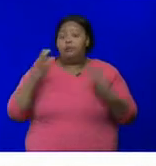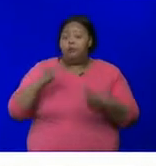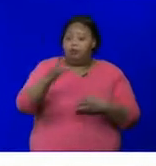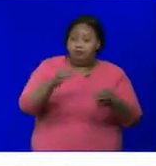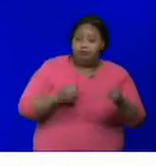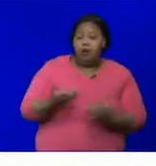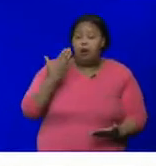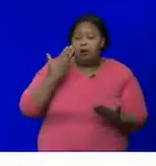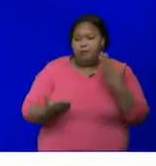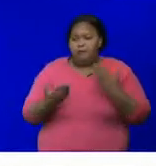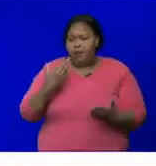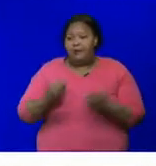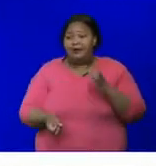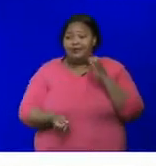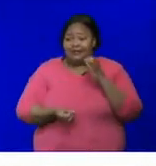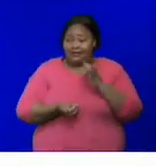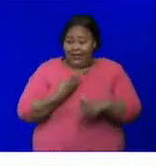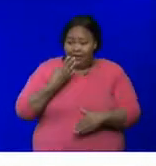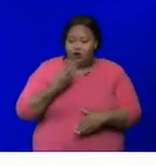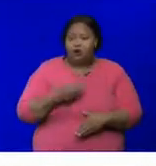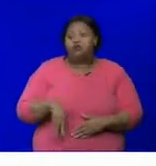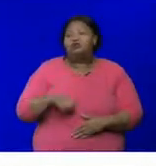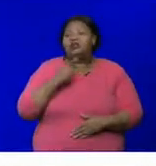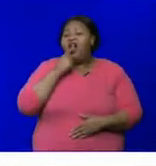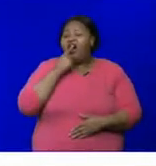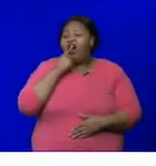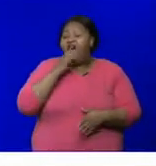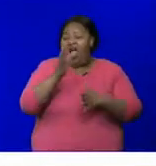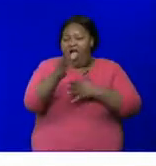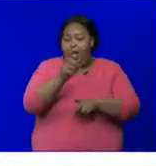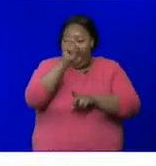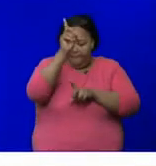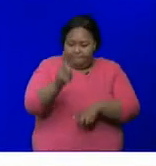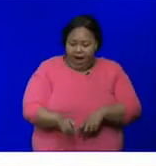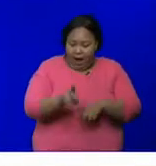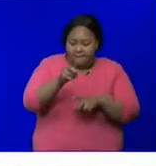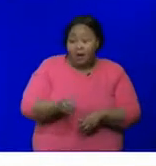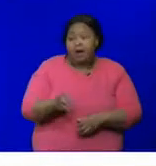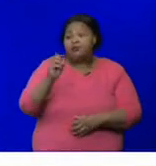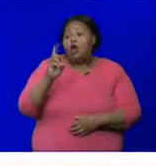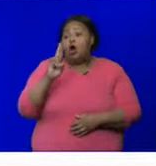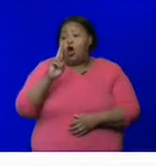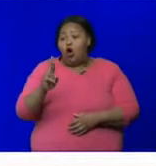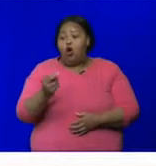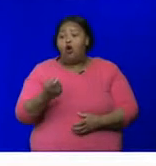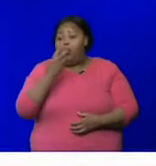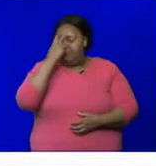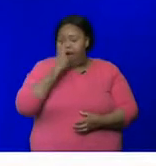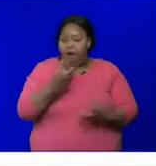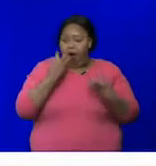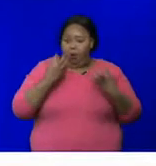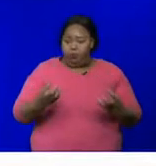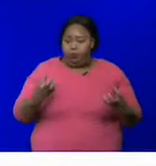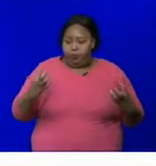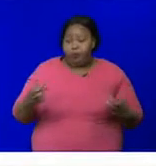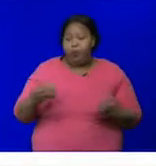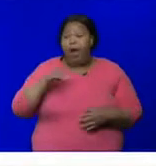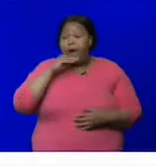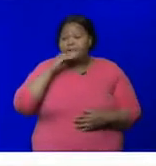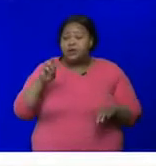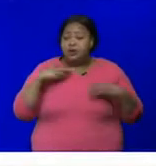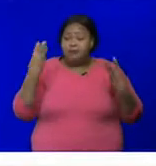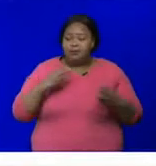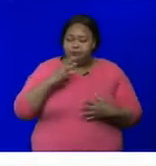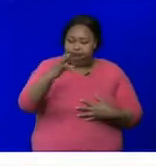noma kumbiwa igolide noma kumbiwa idiamond noma kumbiwa ini eMaswati get employed. Izuzo ke le lokuthi nje